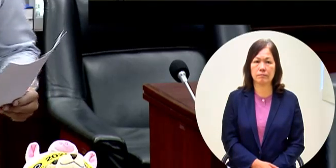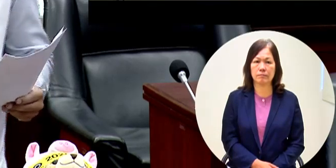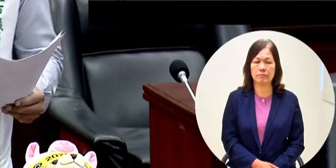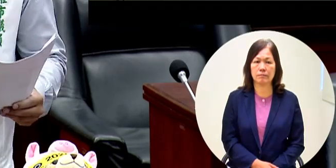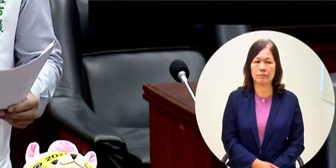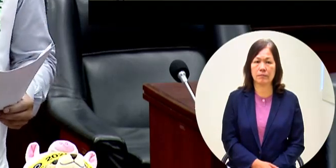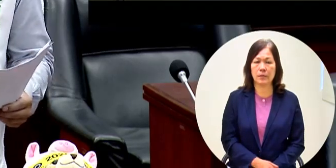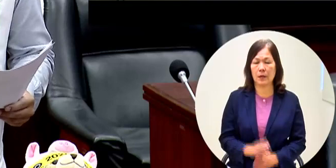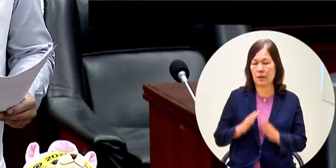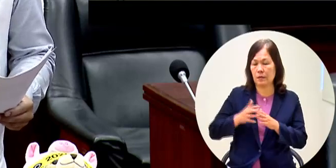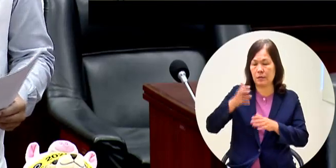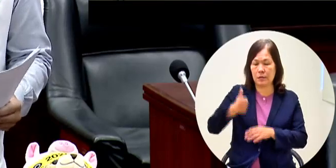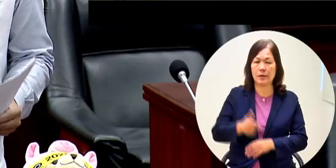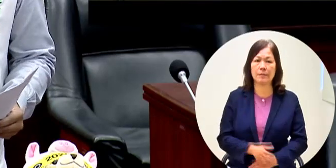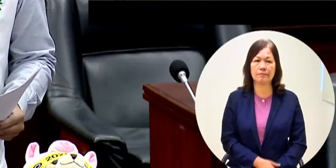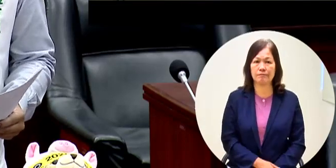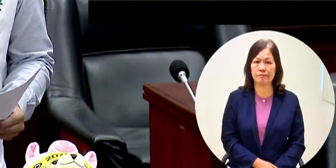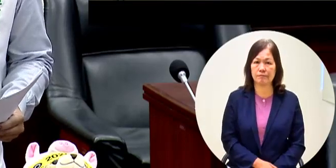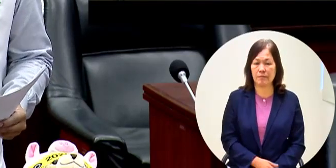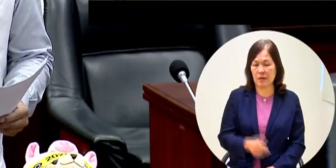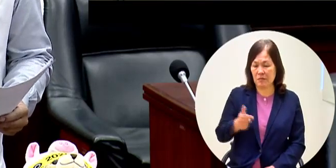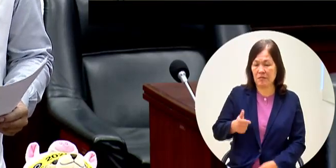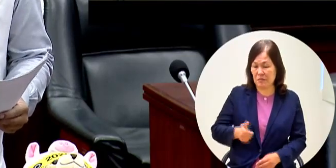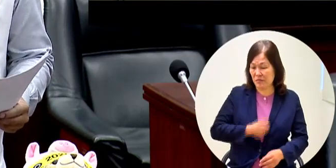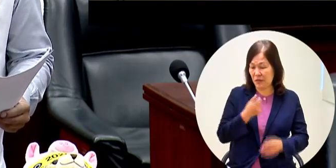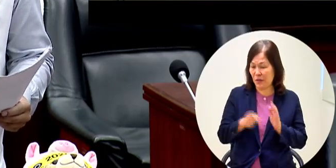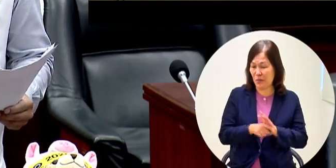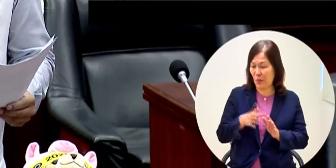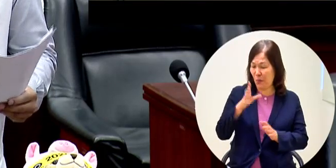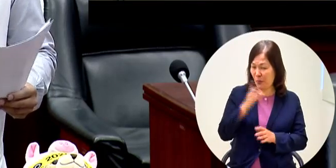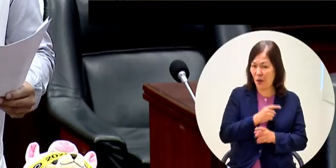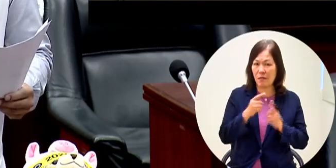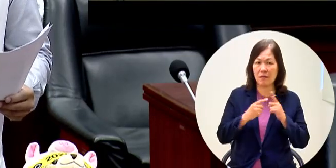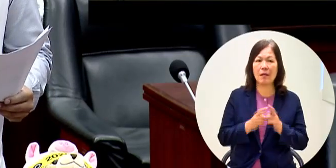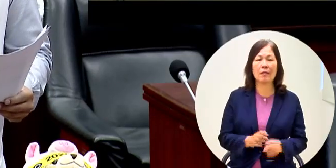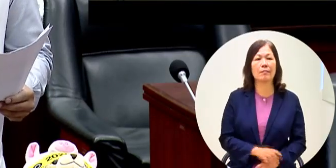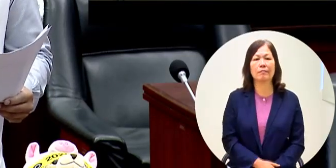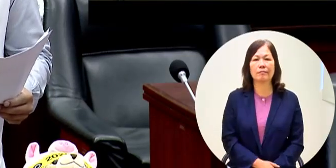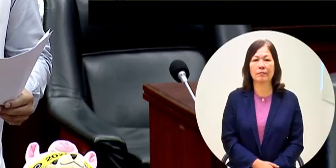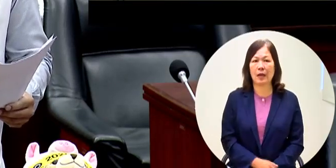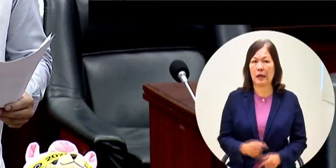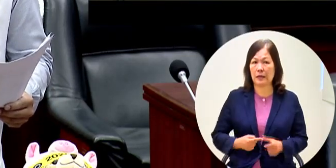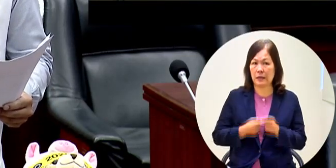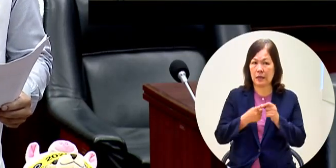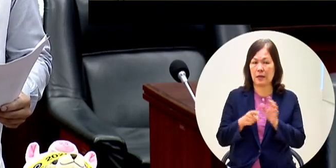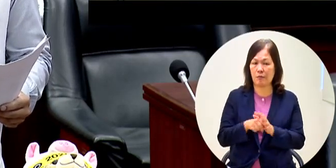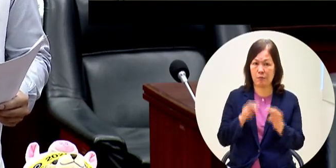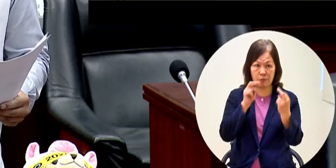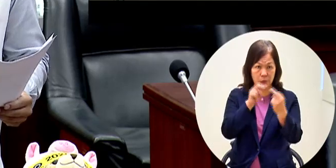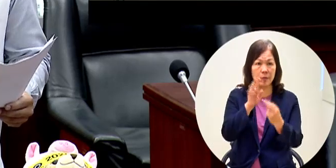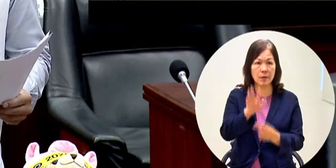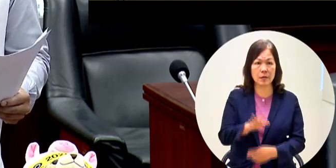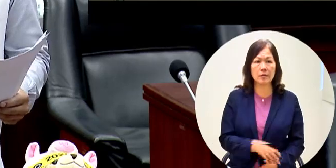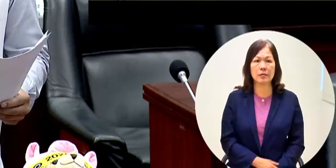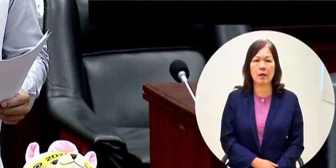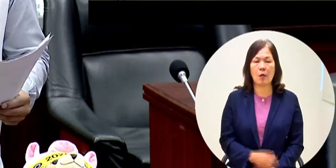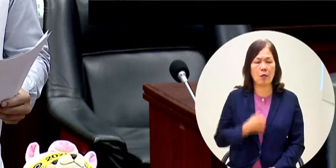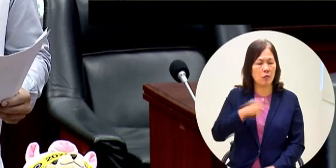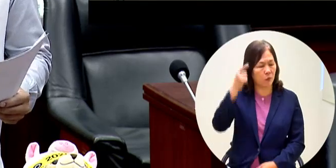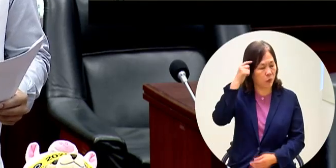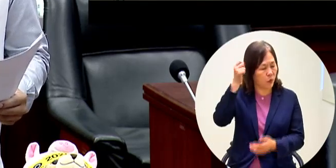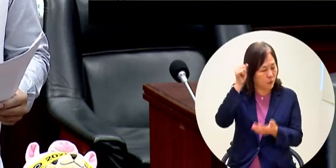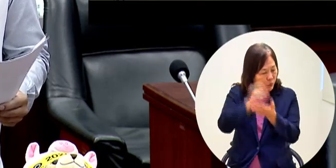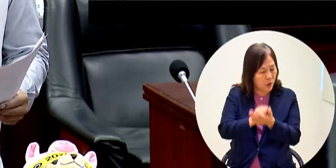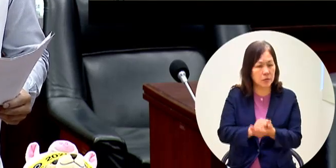市长，你真的是百年难得一见的政治奇才啊！第一遍咱见面的时阵，我印象足深，伫仁